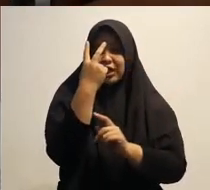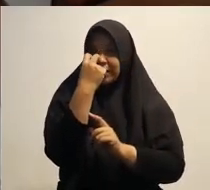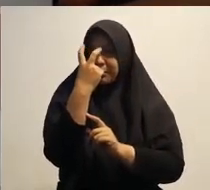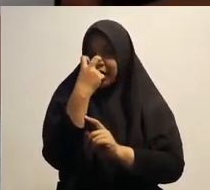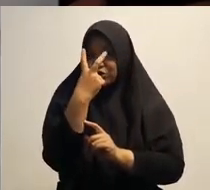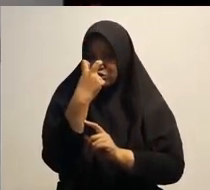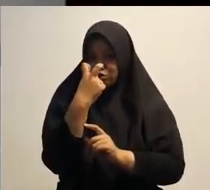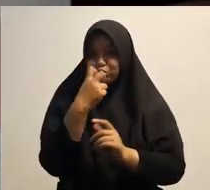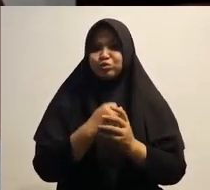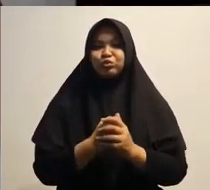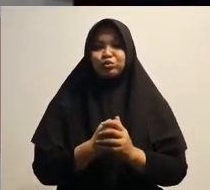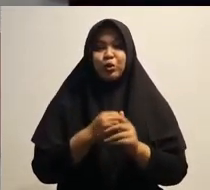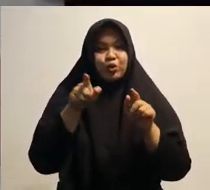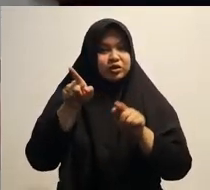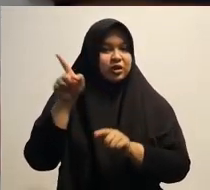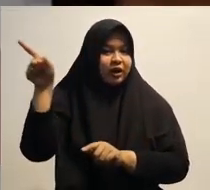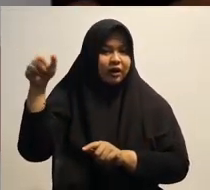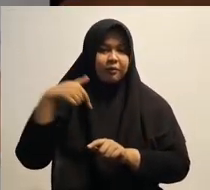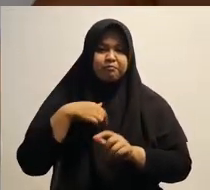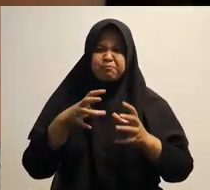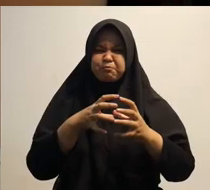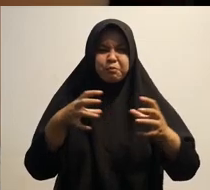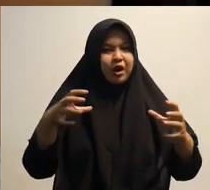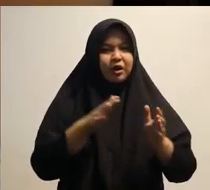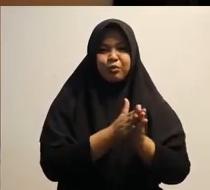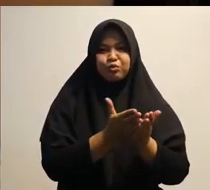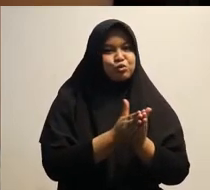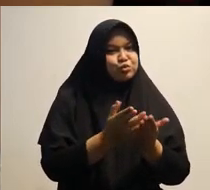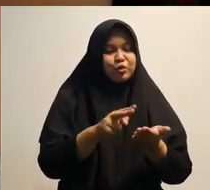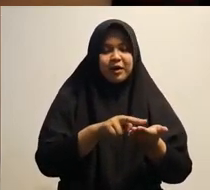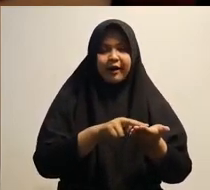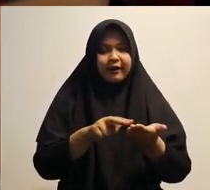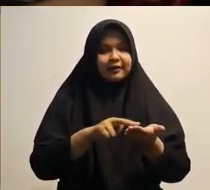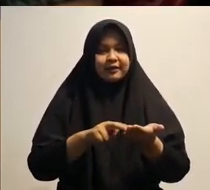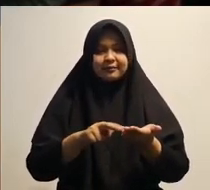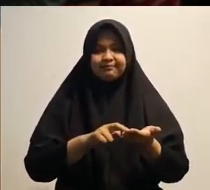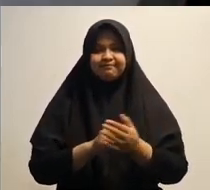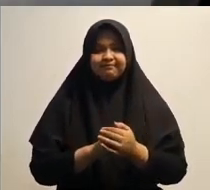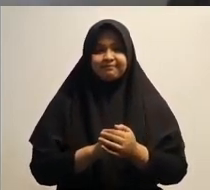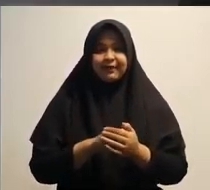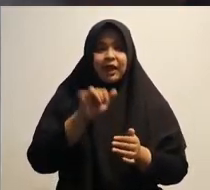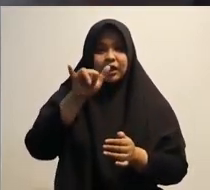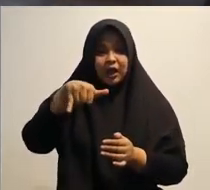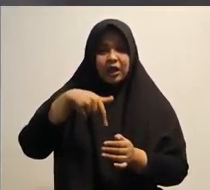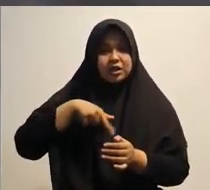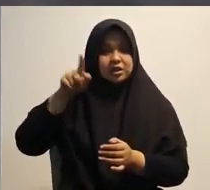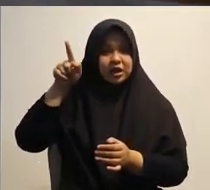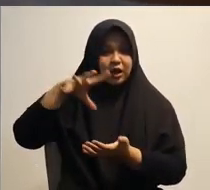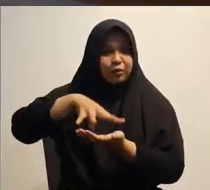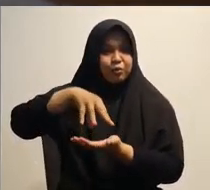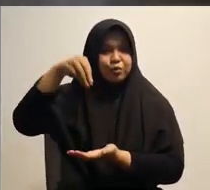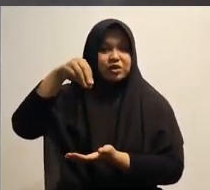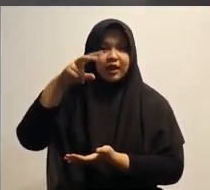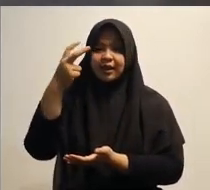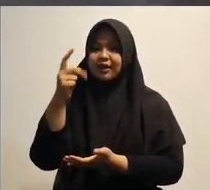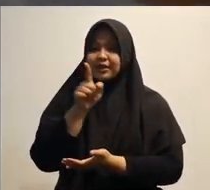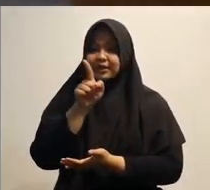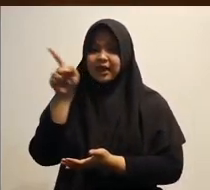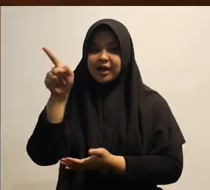Bandung, perpustakaan Braille Bandung itu banyak memberikan novel ya. Kalau banyak bisa kan? Iya, soalnya kan pusatnya yang diam di sana